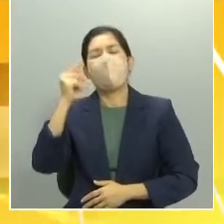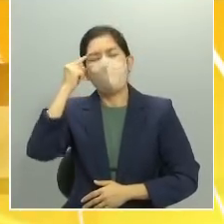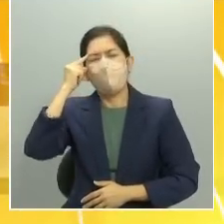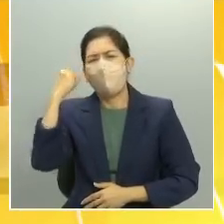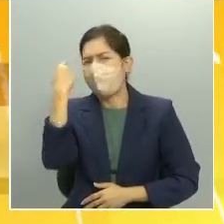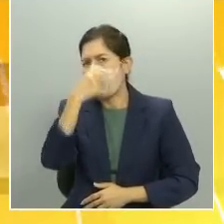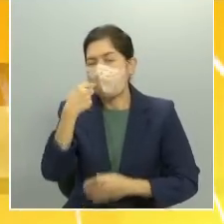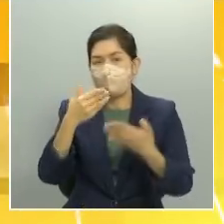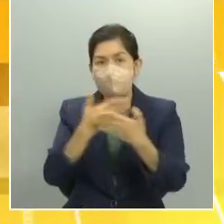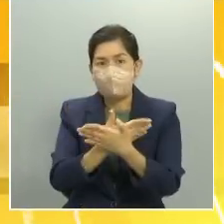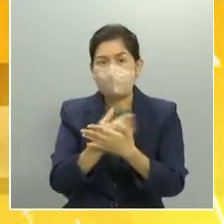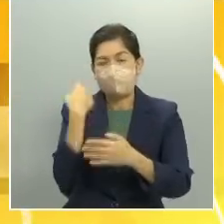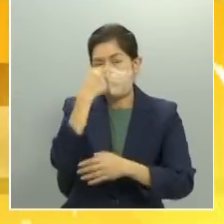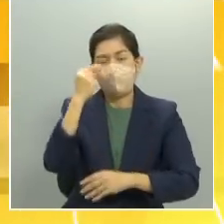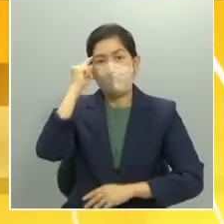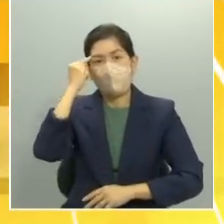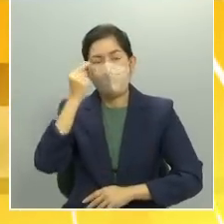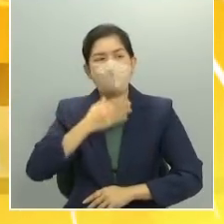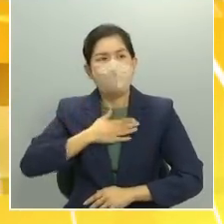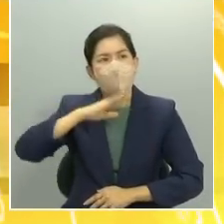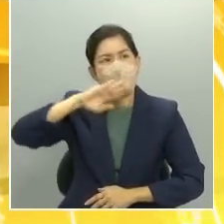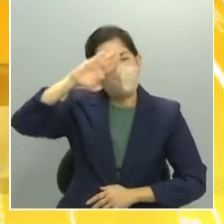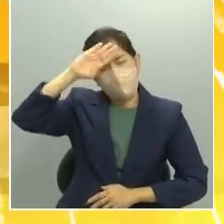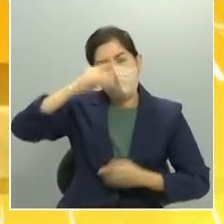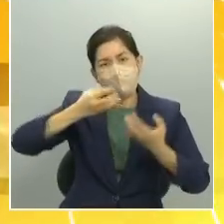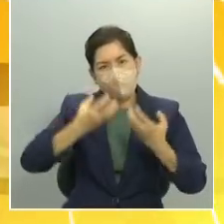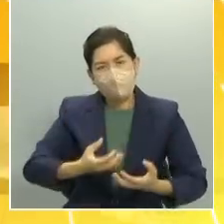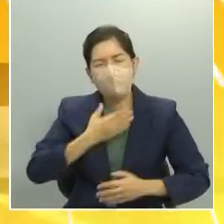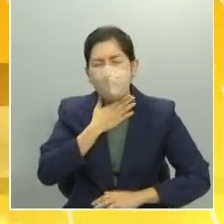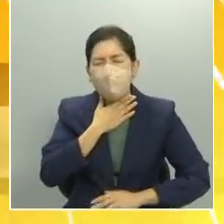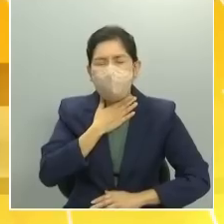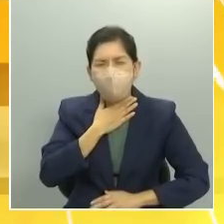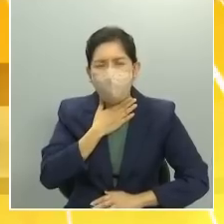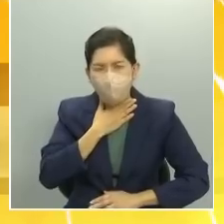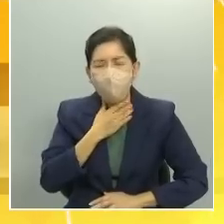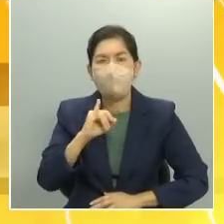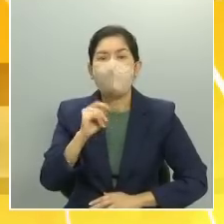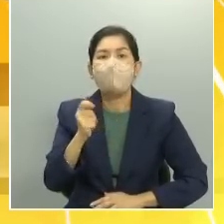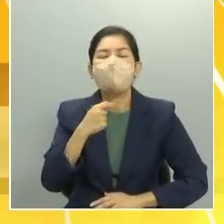ตรงตัวเองป่วยหนักมากป่วยจริงๆไอหนักวันเกิดเหตุก็กินยา